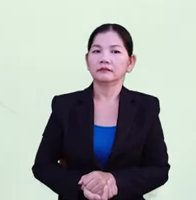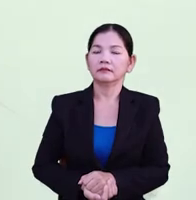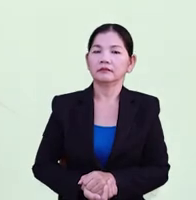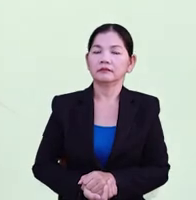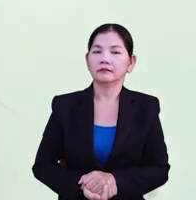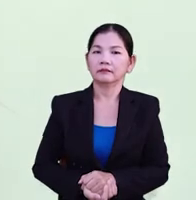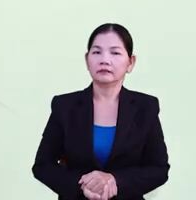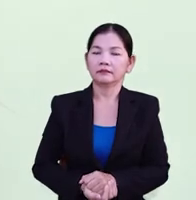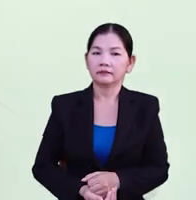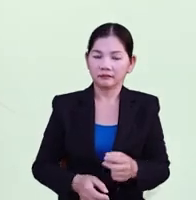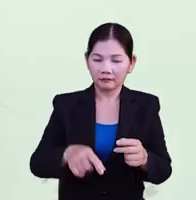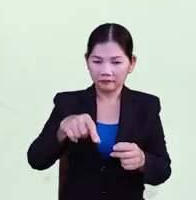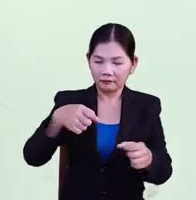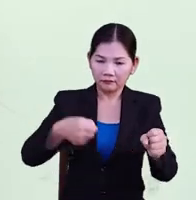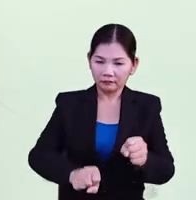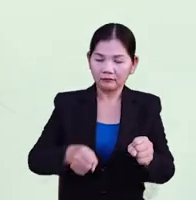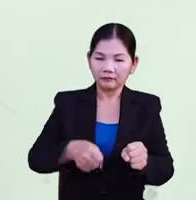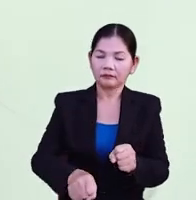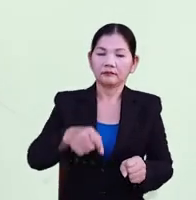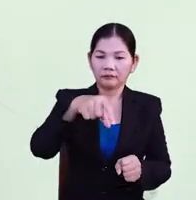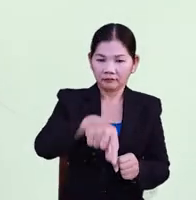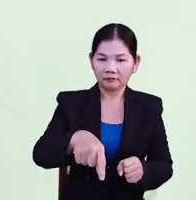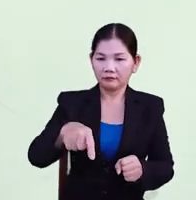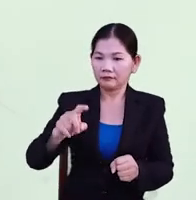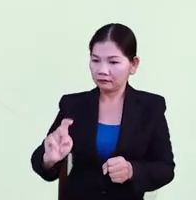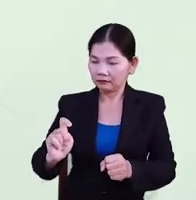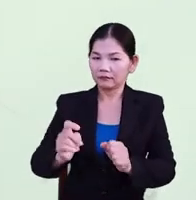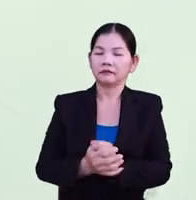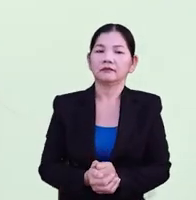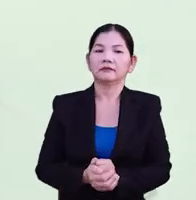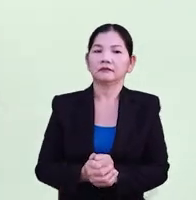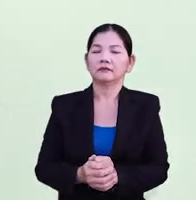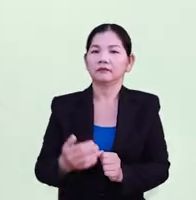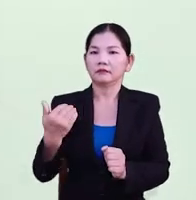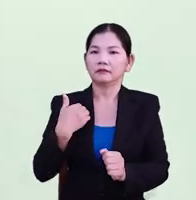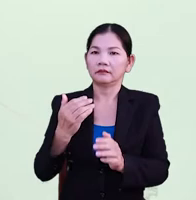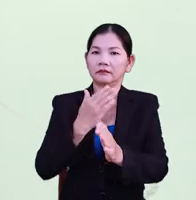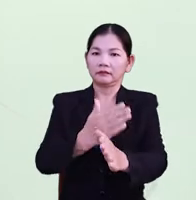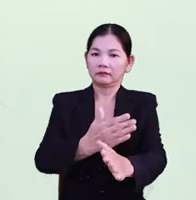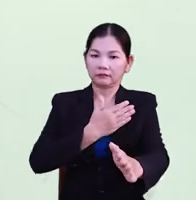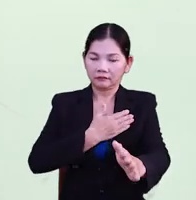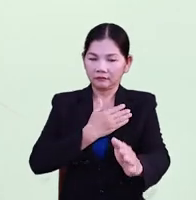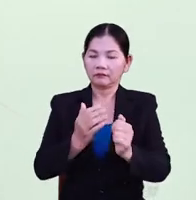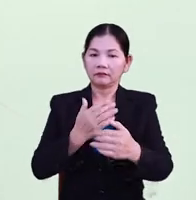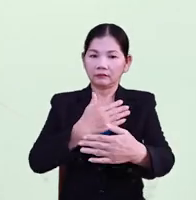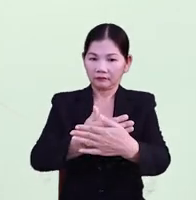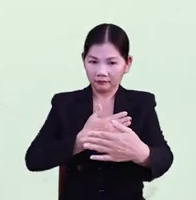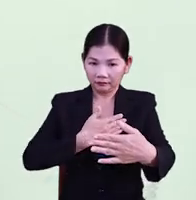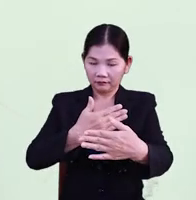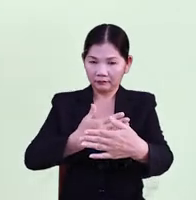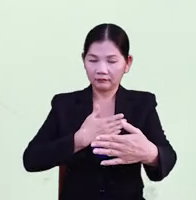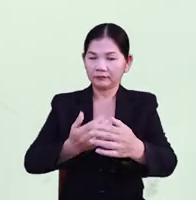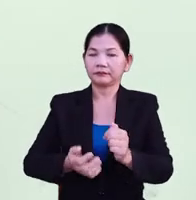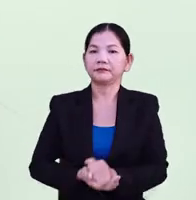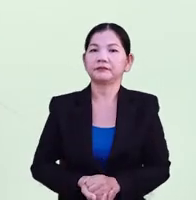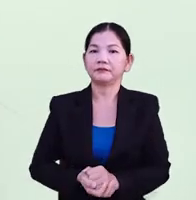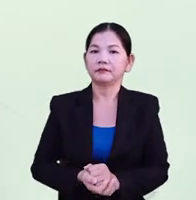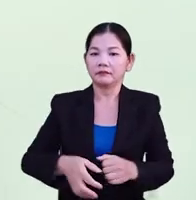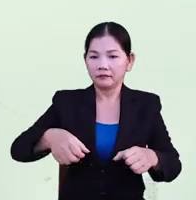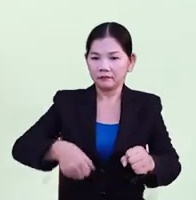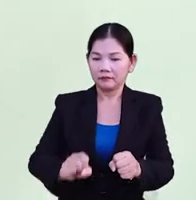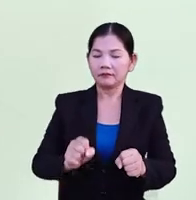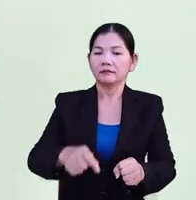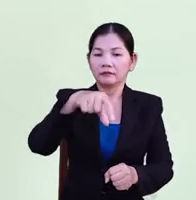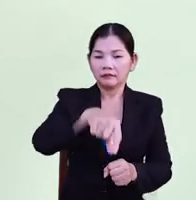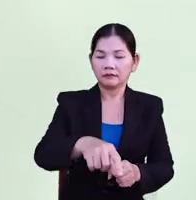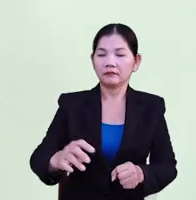าโมโตมวยนะได้เนื้อกร่อยจ้าตาโมโตก้